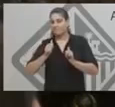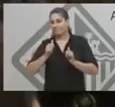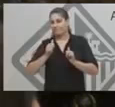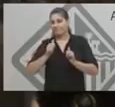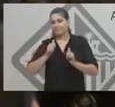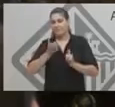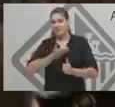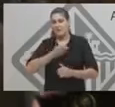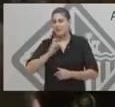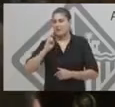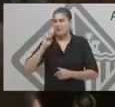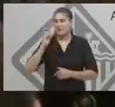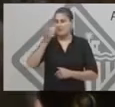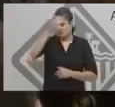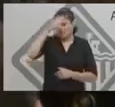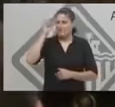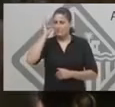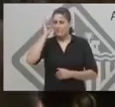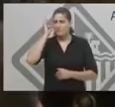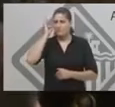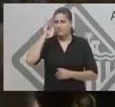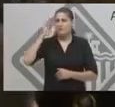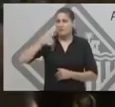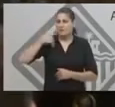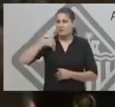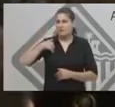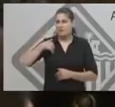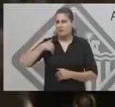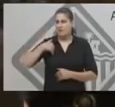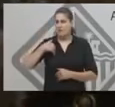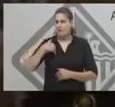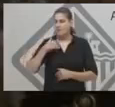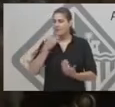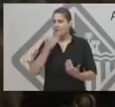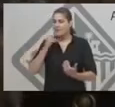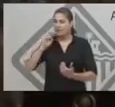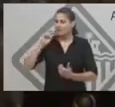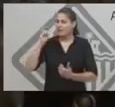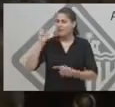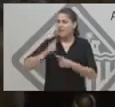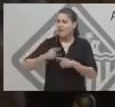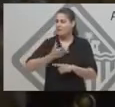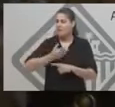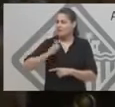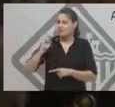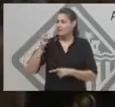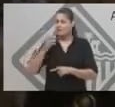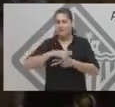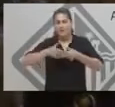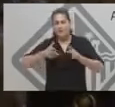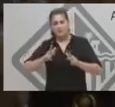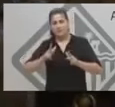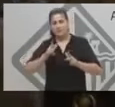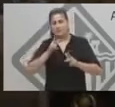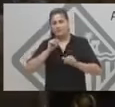batlles i altres batlleses que veritablement han fet que aquesta ciutat en democràcia pugui ser com és ara.